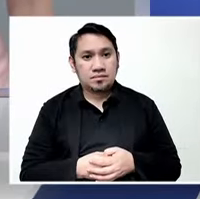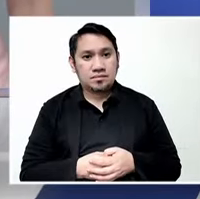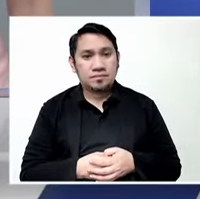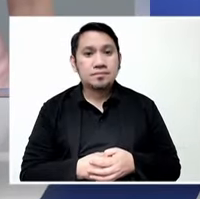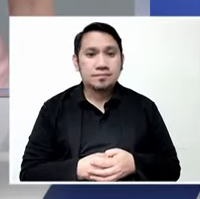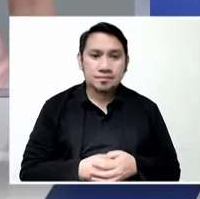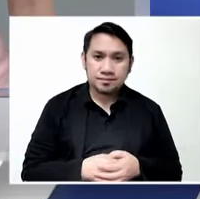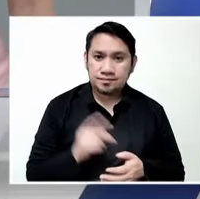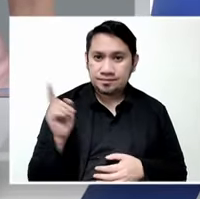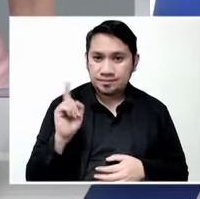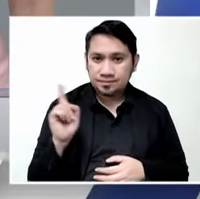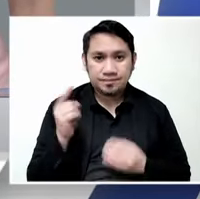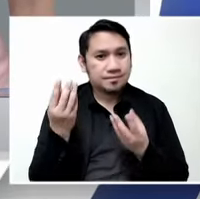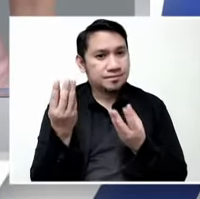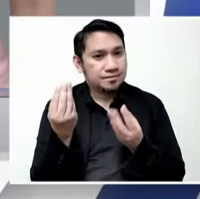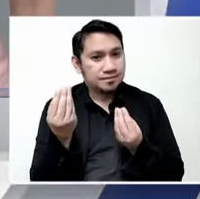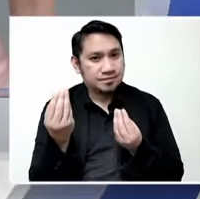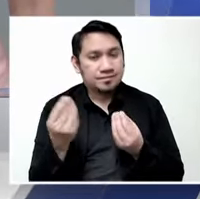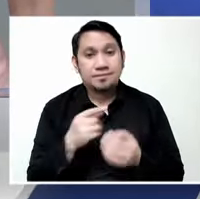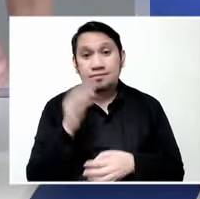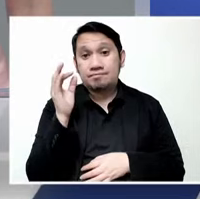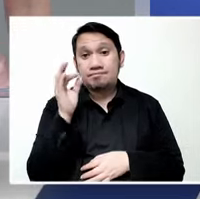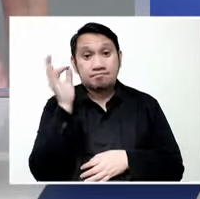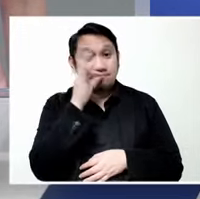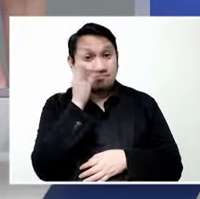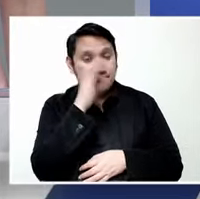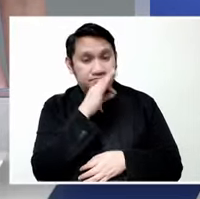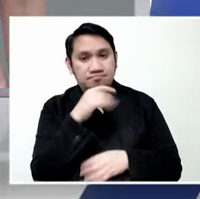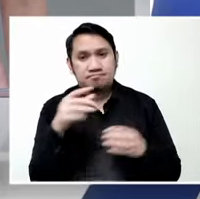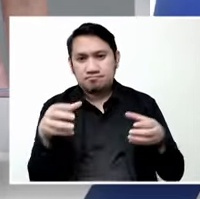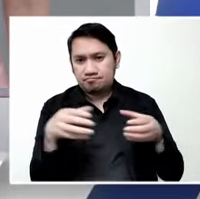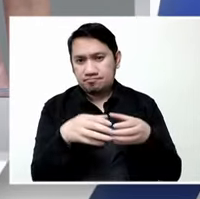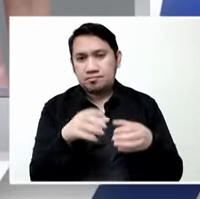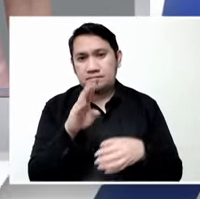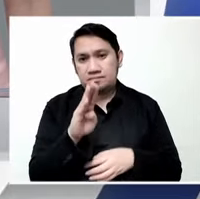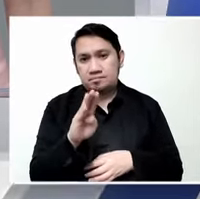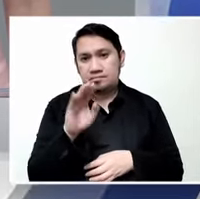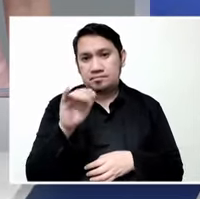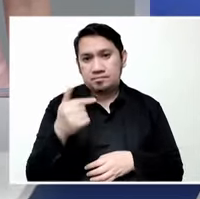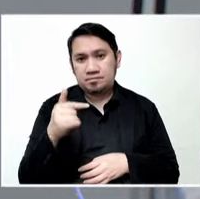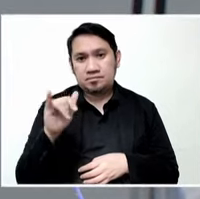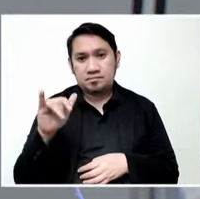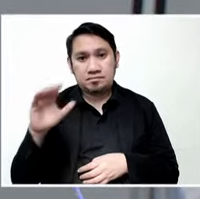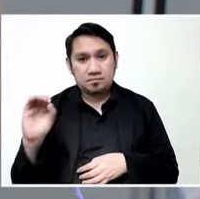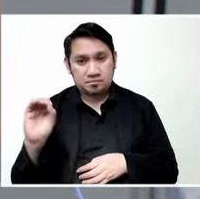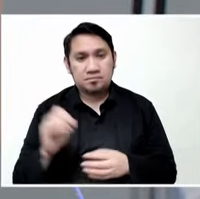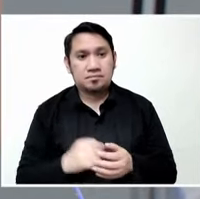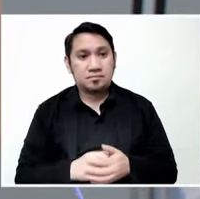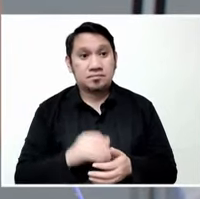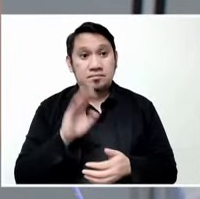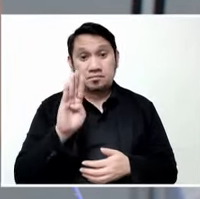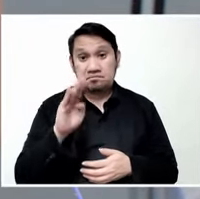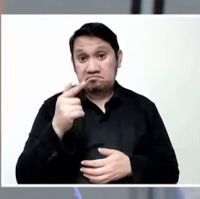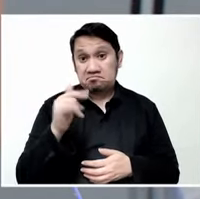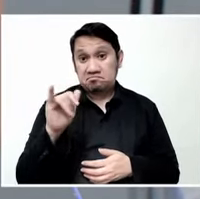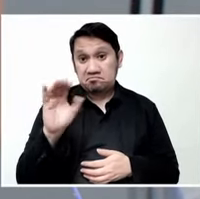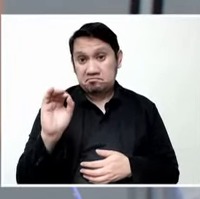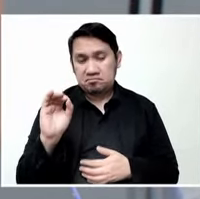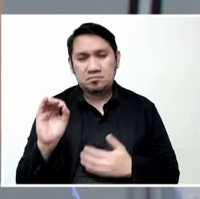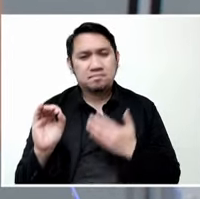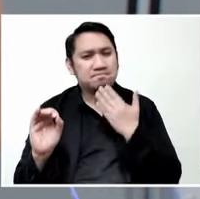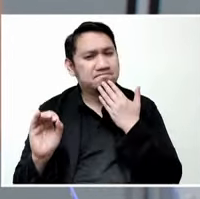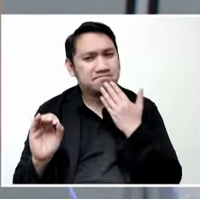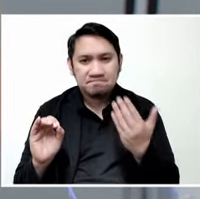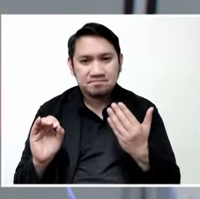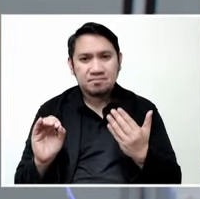Gretchen, ano ang update sa Pinoy pop group na BGYO? Ate B, todo pa sa salamat ang BGYO dahil sa pagbuhos